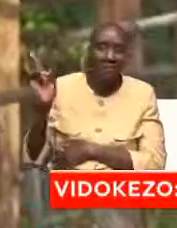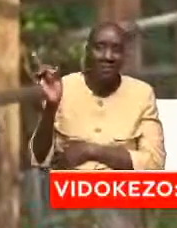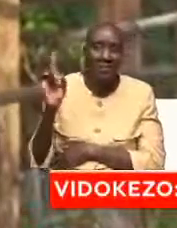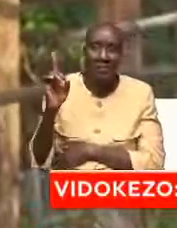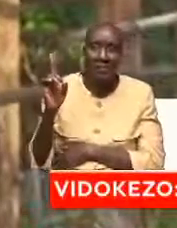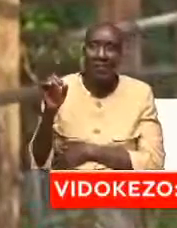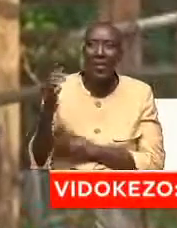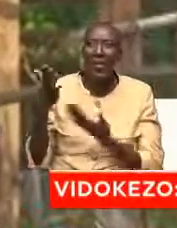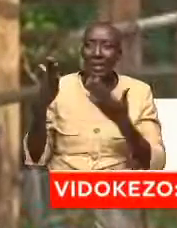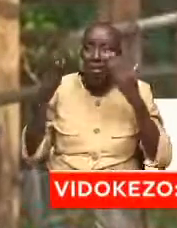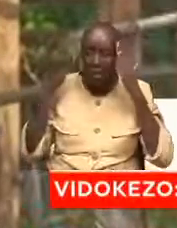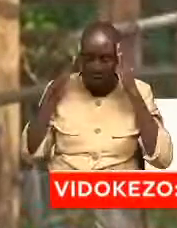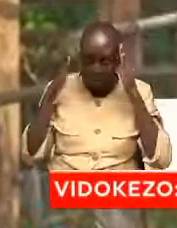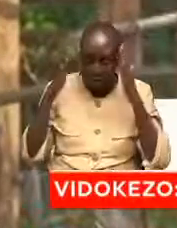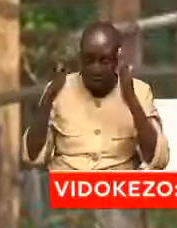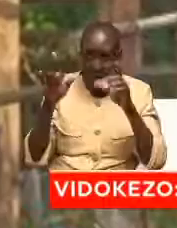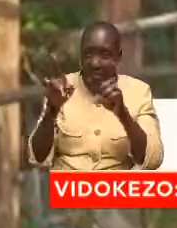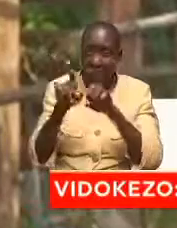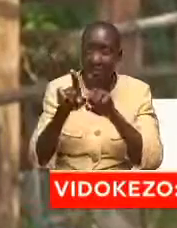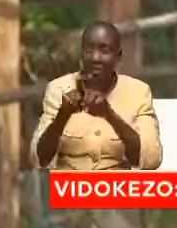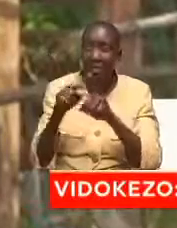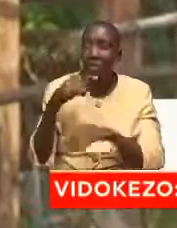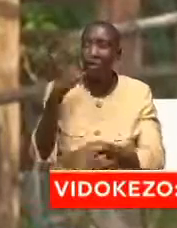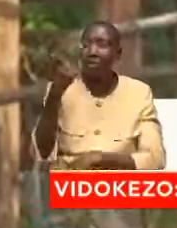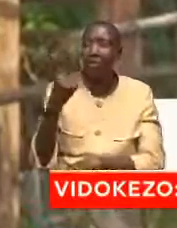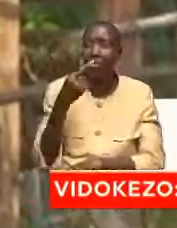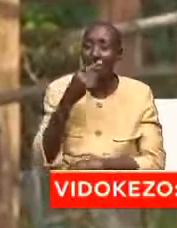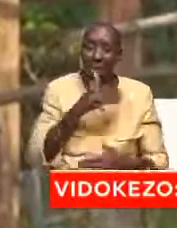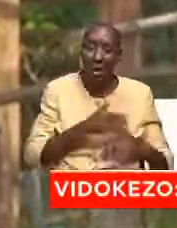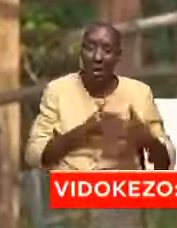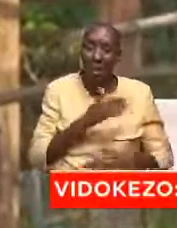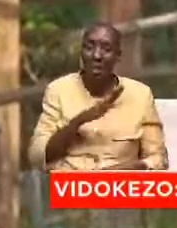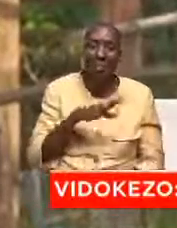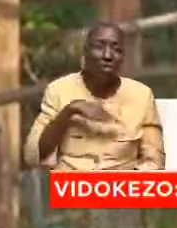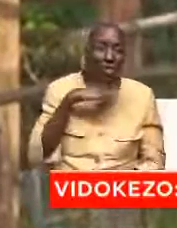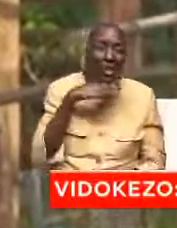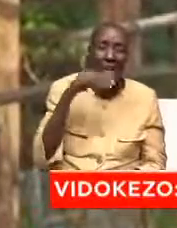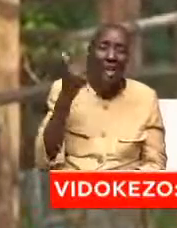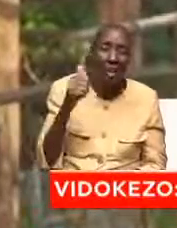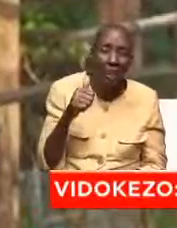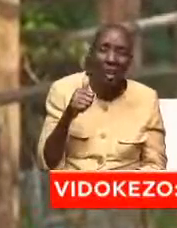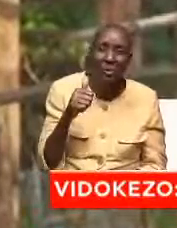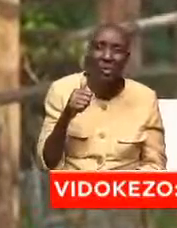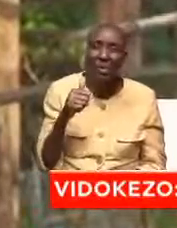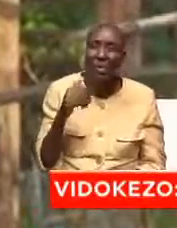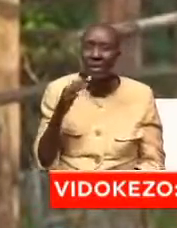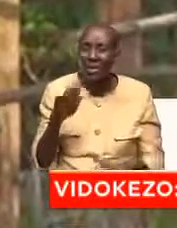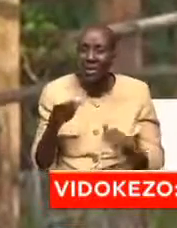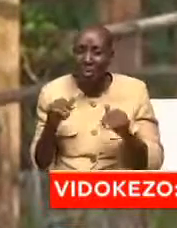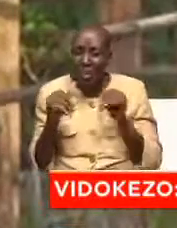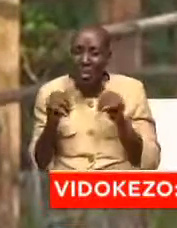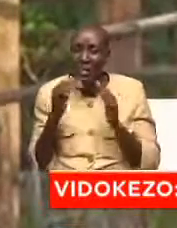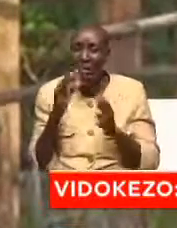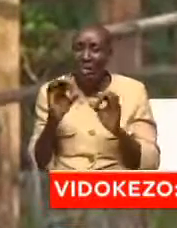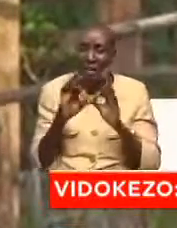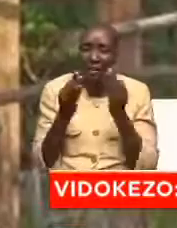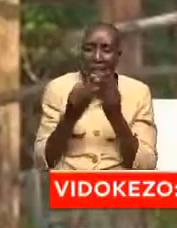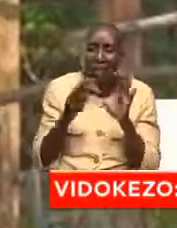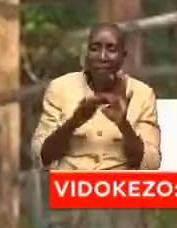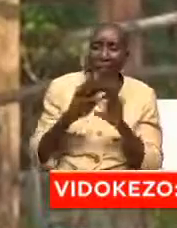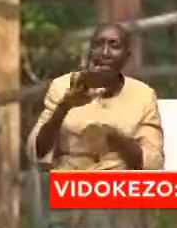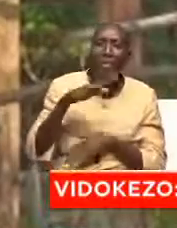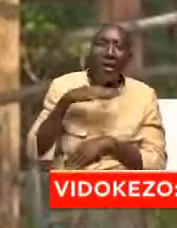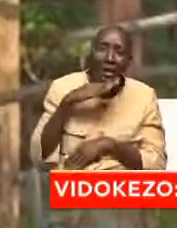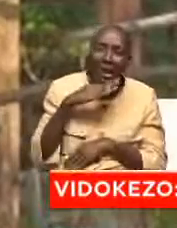wacha tuzingatie mambo. Usiseme ujaona jirani wako amekufa, usingoje uone mtu wako amekufa.